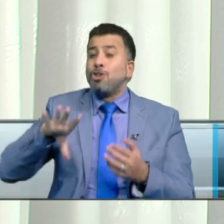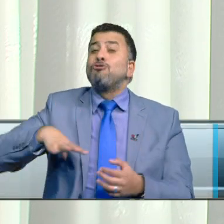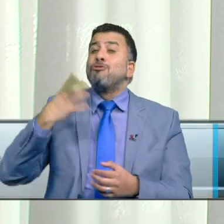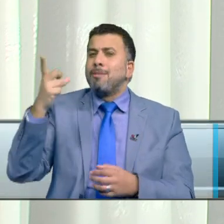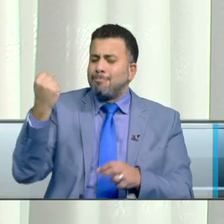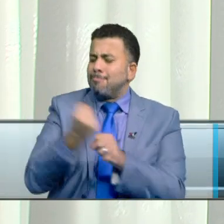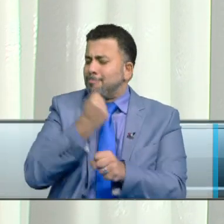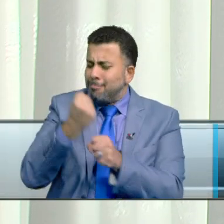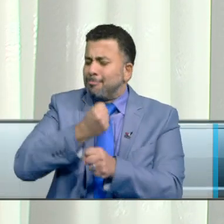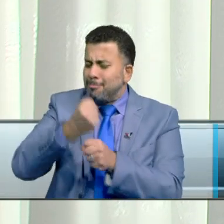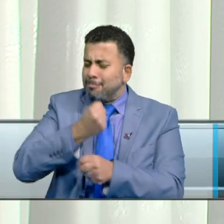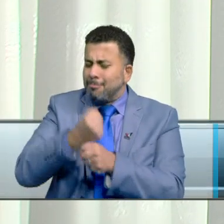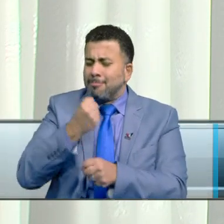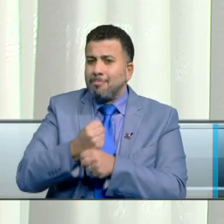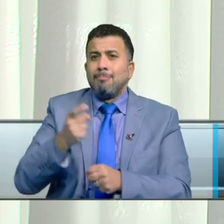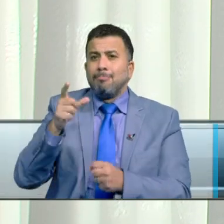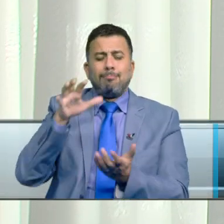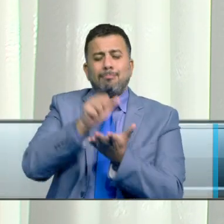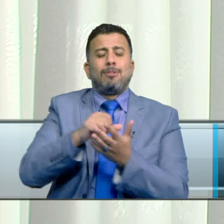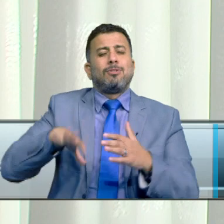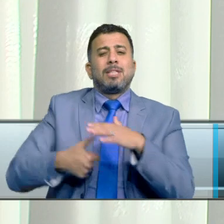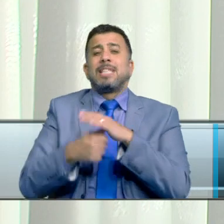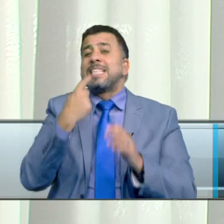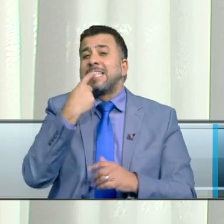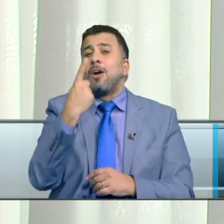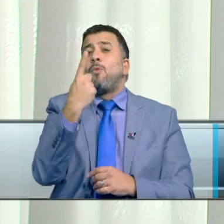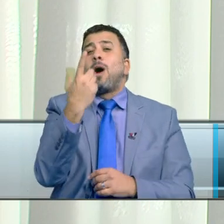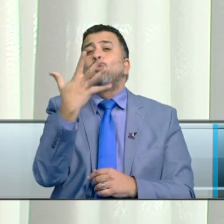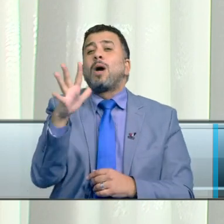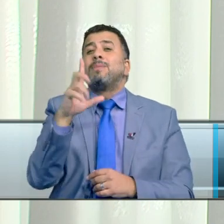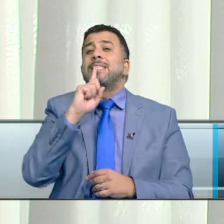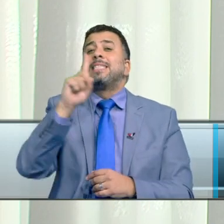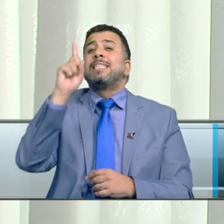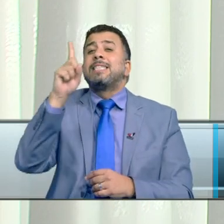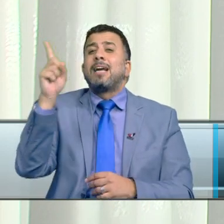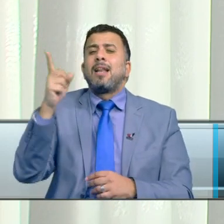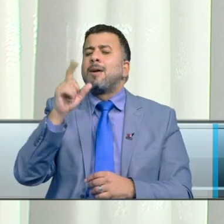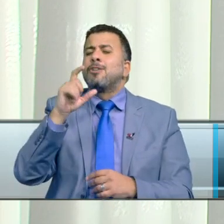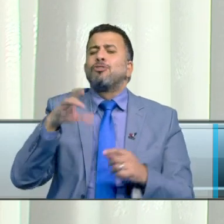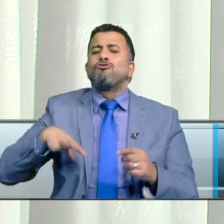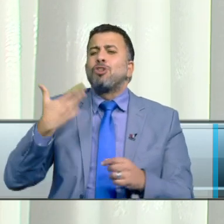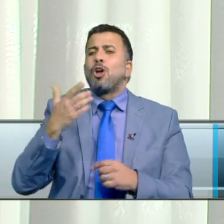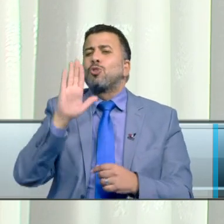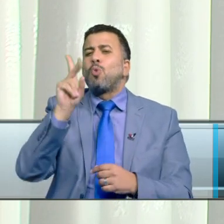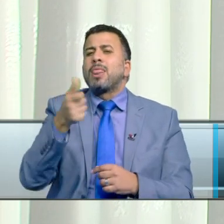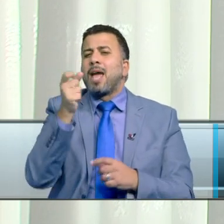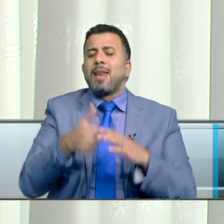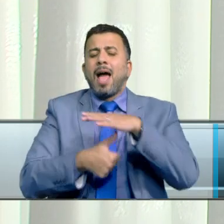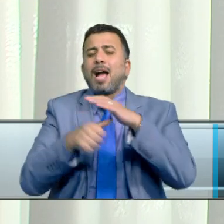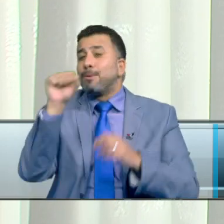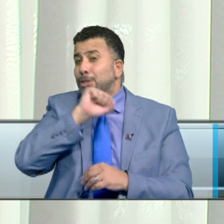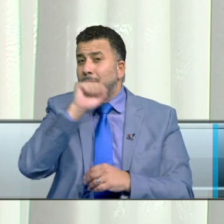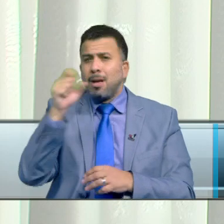سلطان من دون أن تولى الحكم 51 سنة، والشيخ سلطان محمد القاسم عضو مجلس الاتحاد حاكم مال